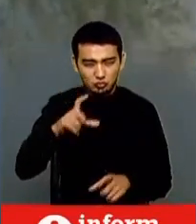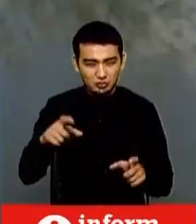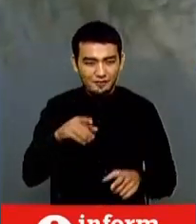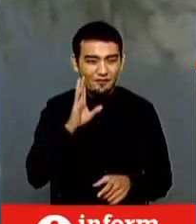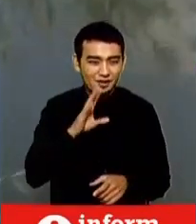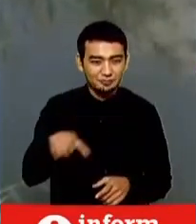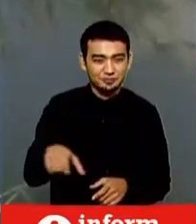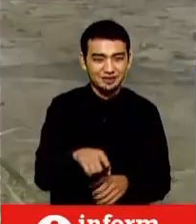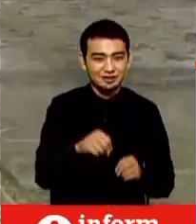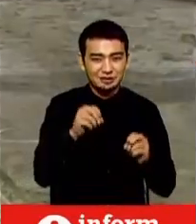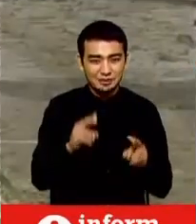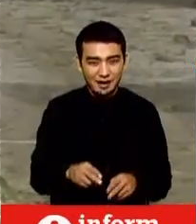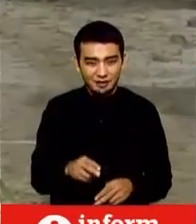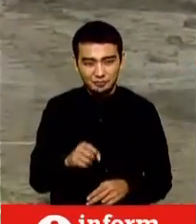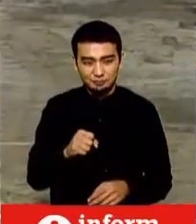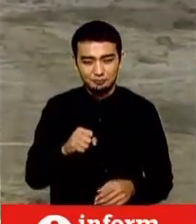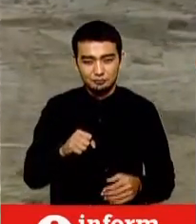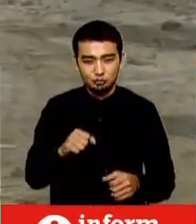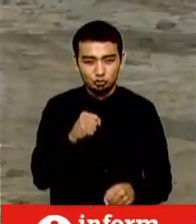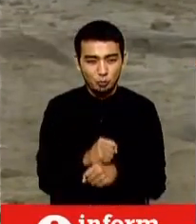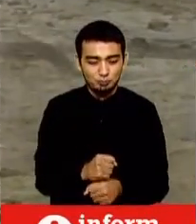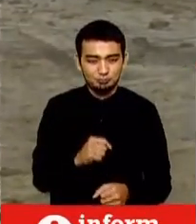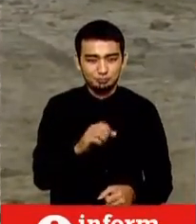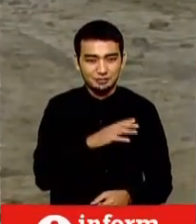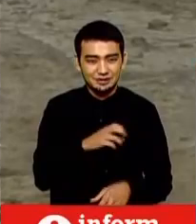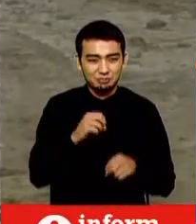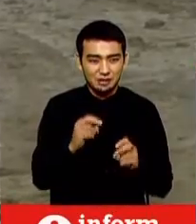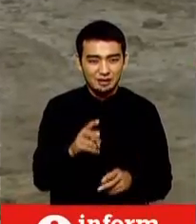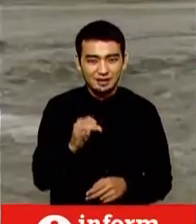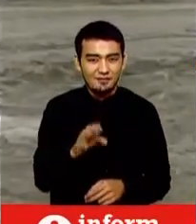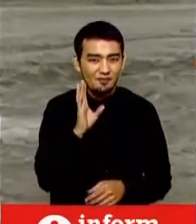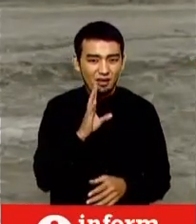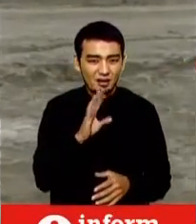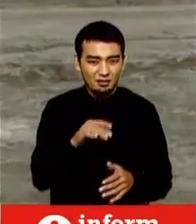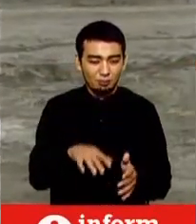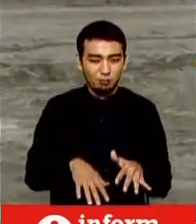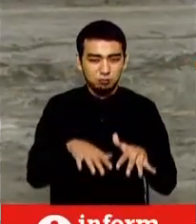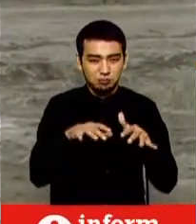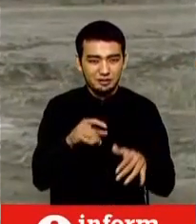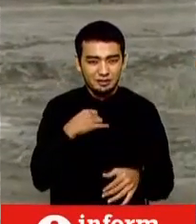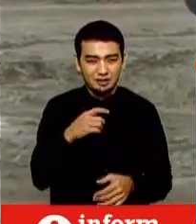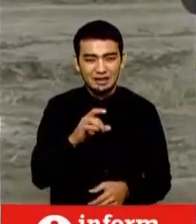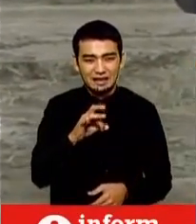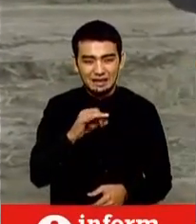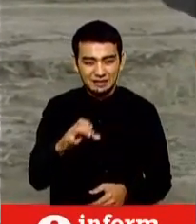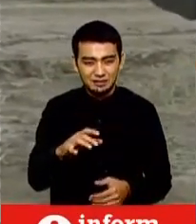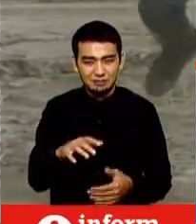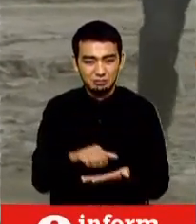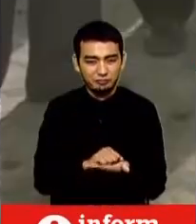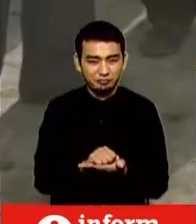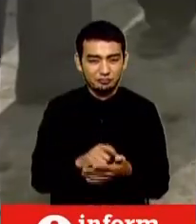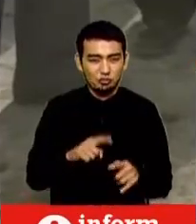өтетін қашыртқы арнаны әдейі бітеп тастаған. Кесірінен суда қалған күрішіміз көгеріп, жарамсыз болып барады деп ашынып